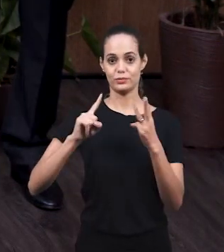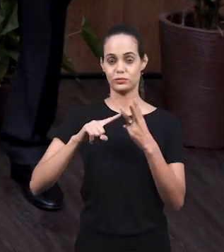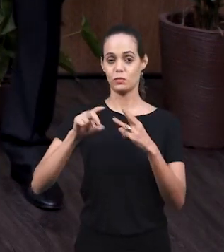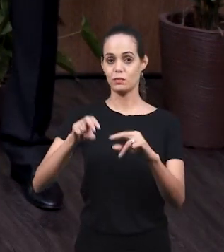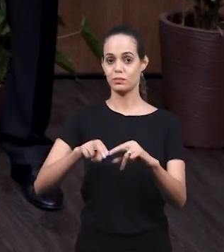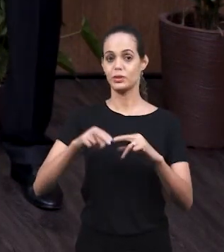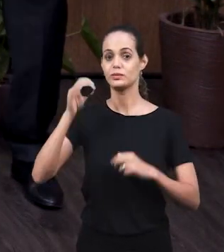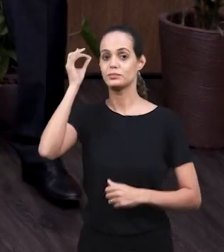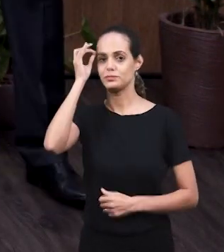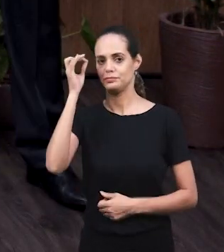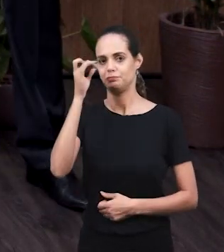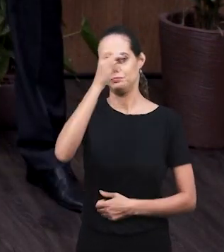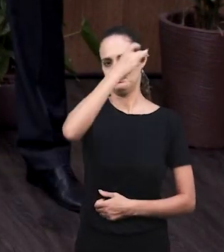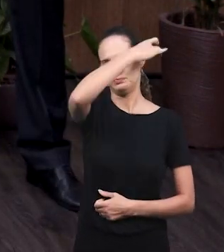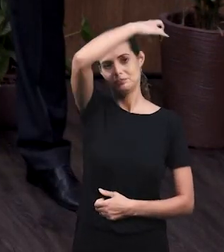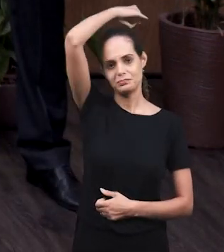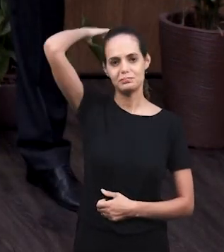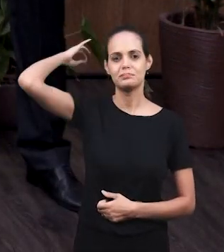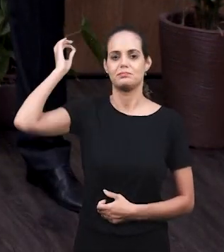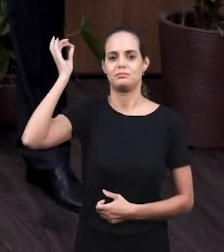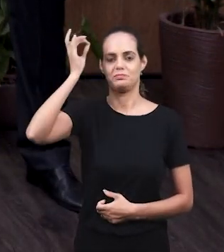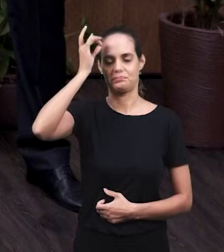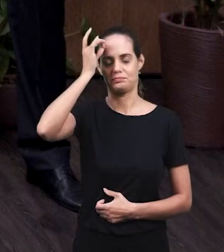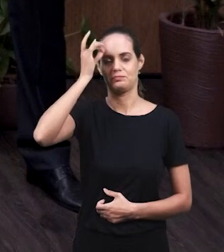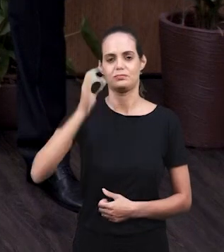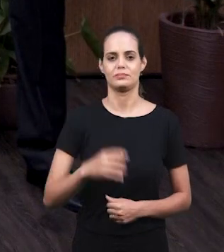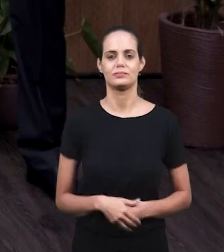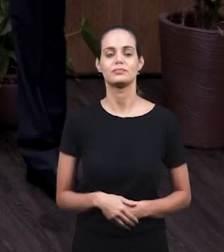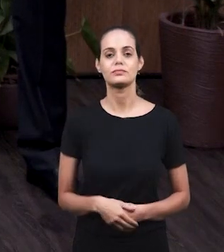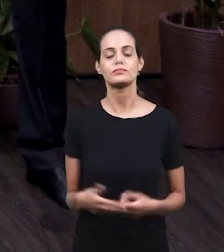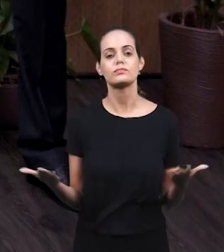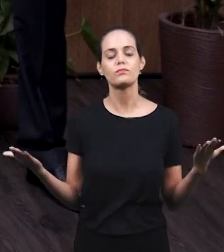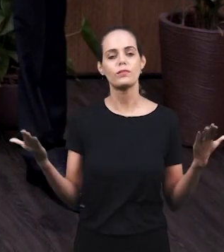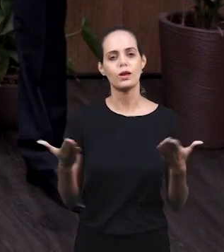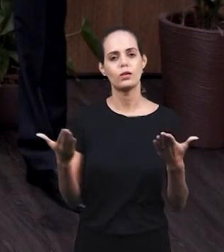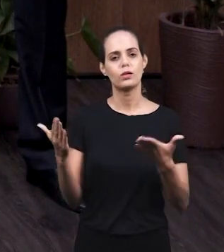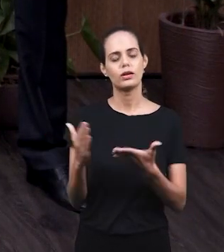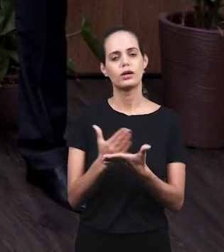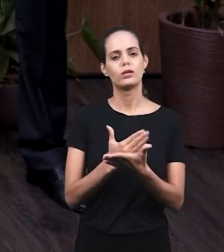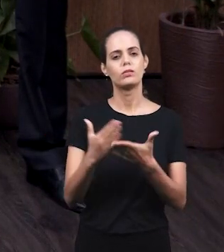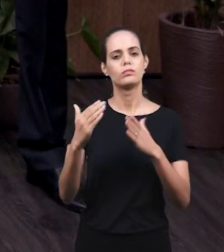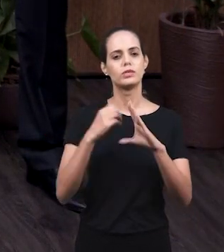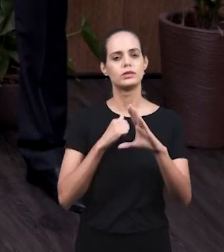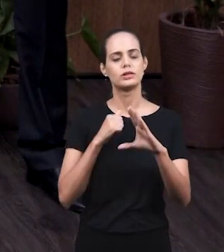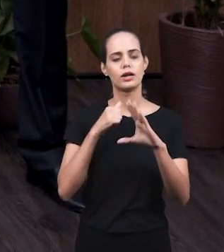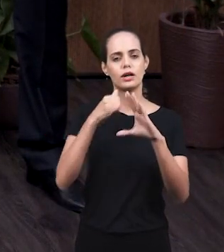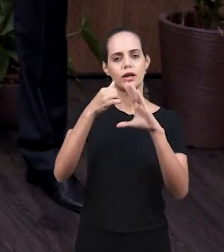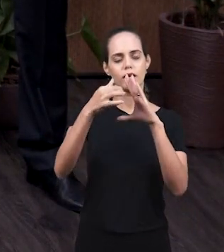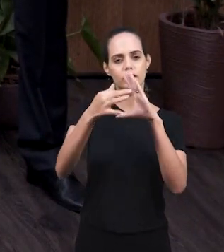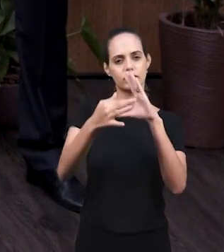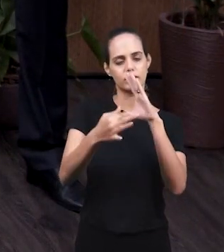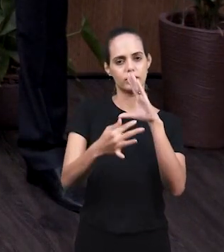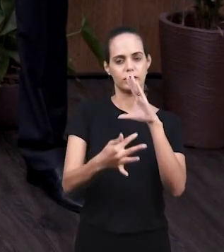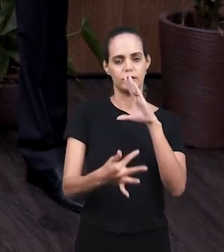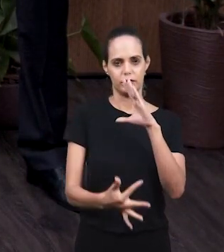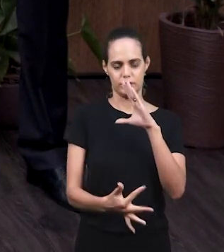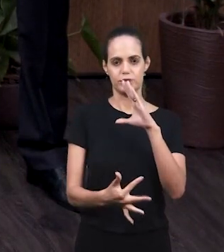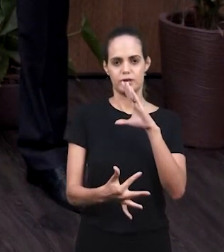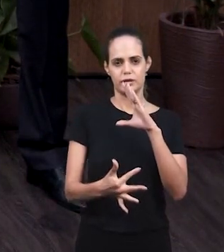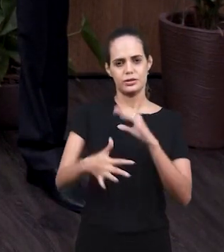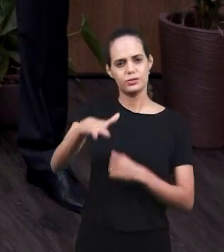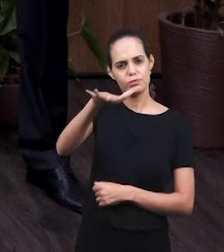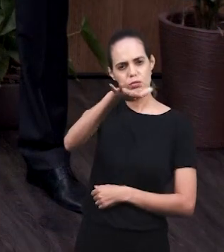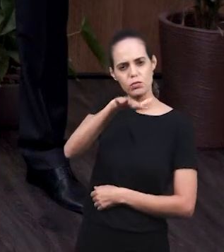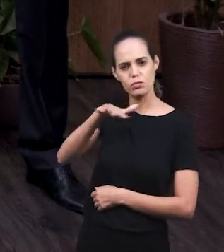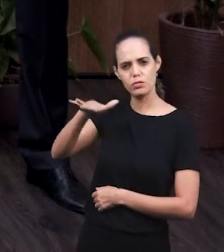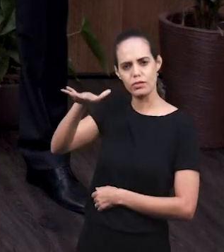à travers le Saint-Esprit. Nous allons maintenant apporter un aspect géographique des régions où se